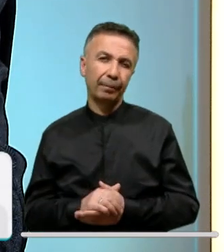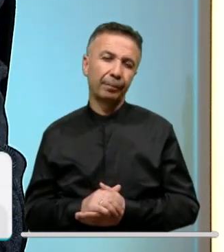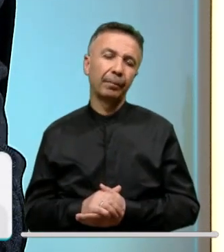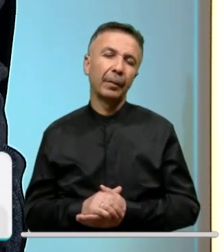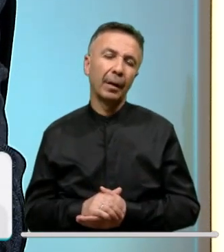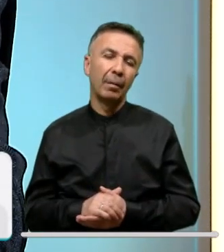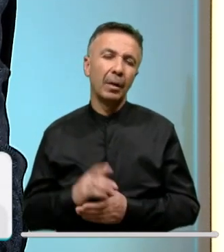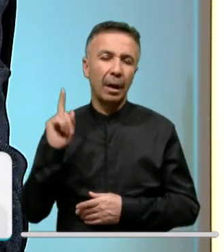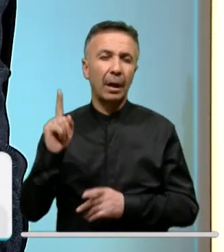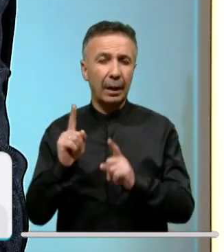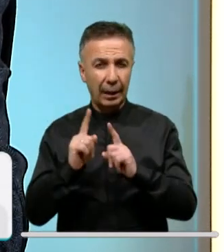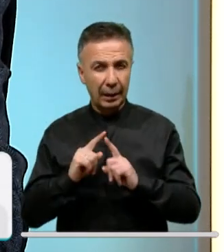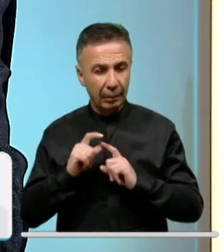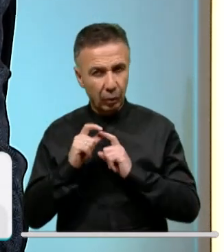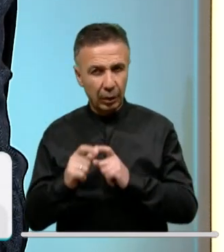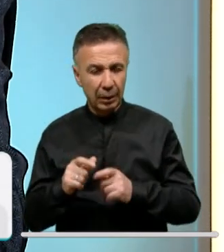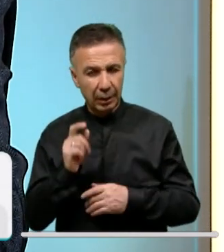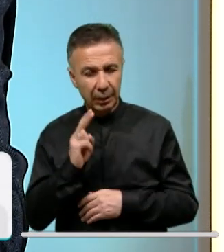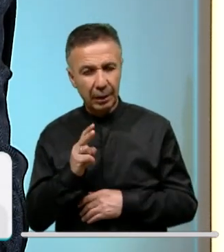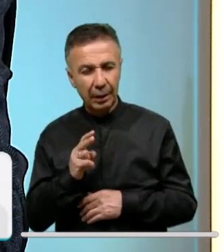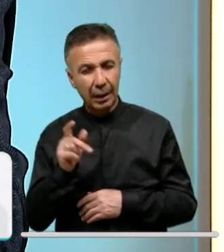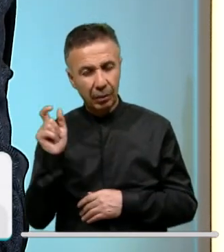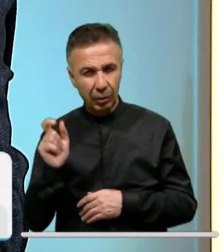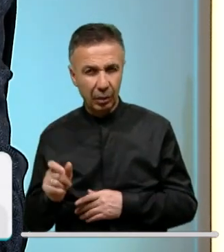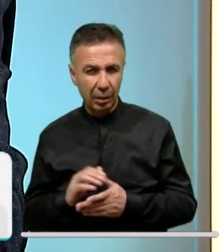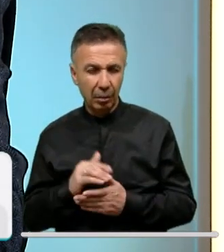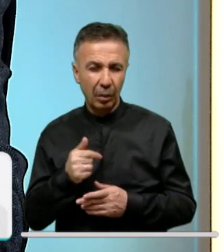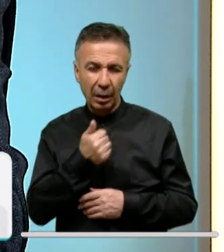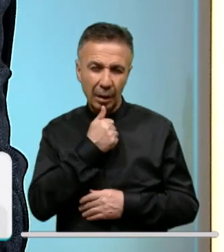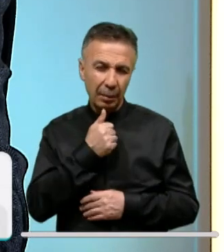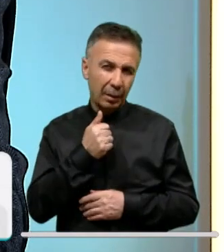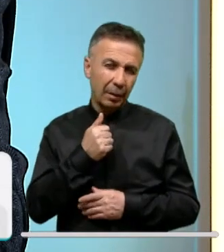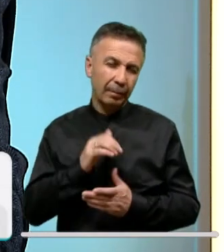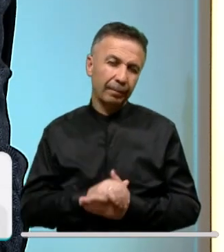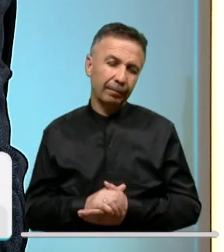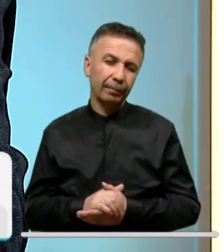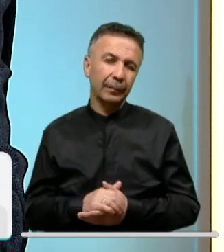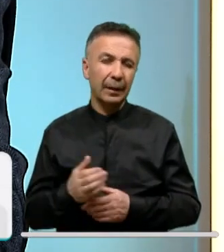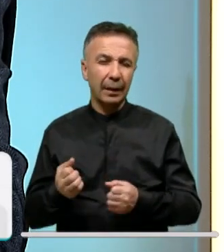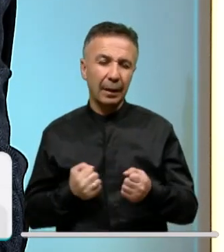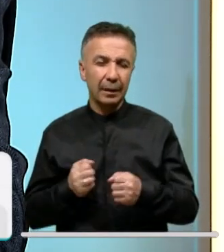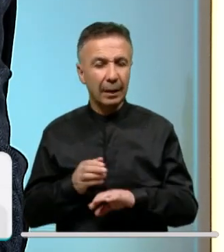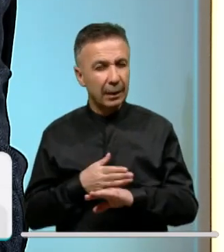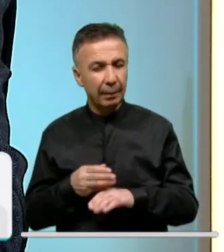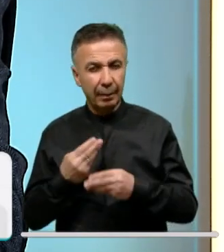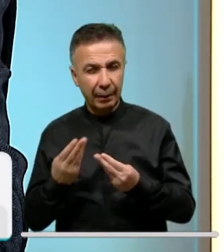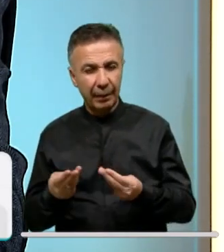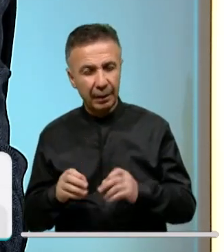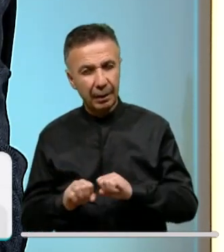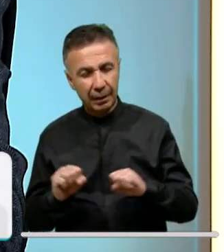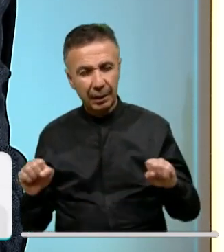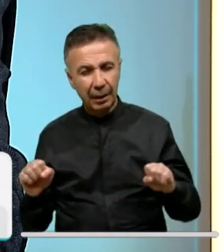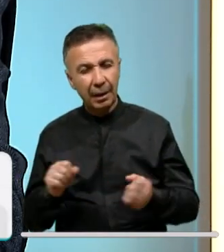bize Allah soracak. Senin ey kulum, bu adamın senin aracında sebebiyet verdiği